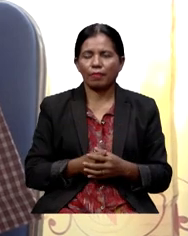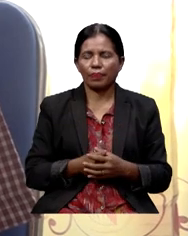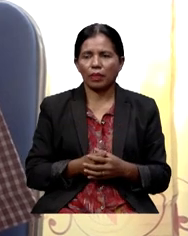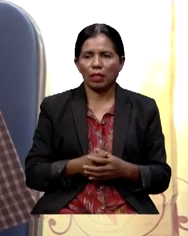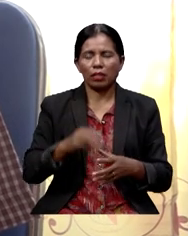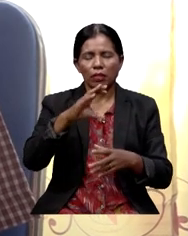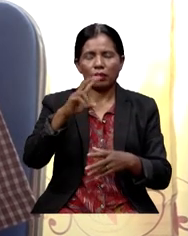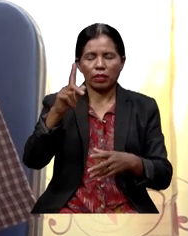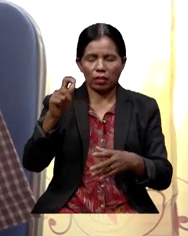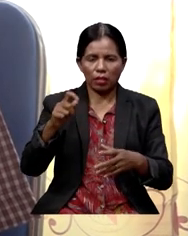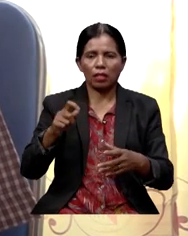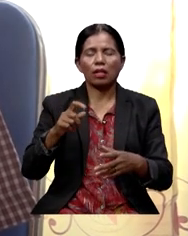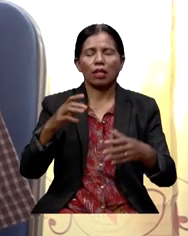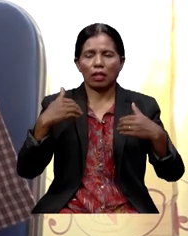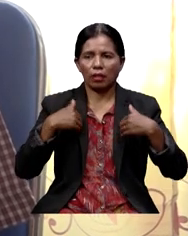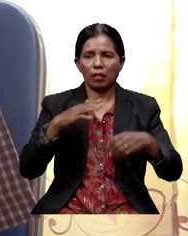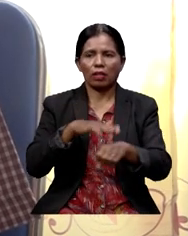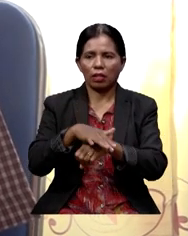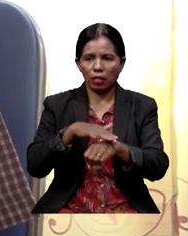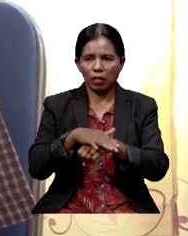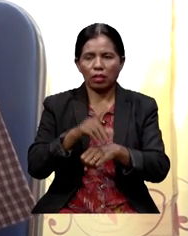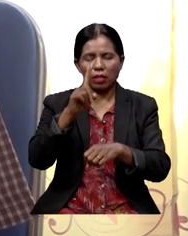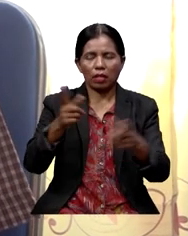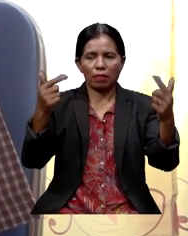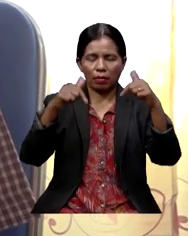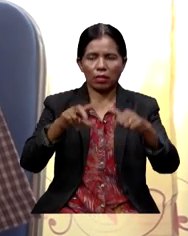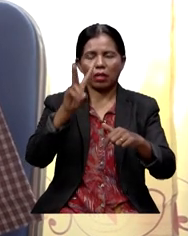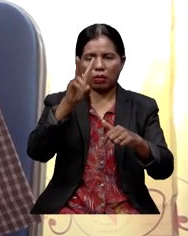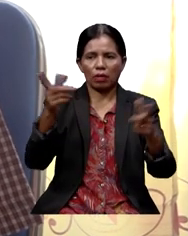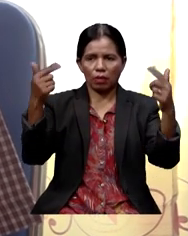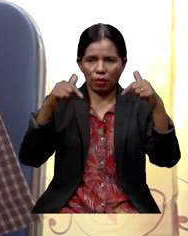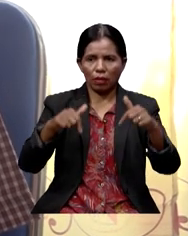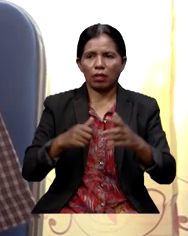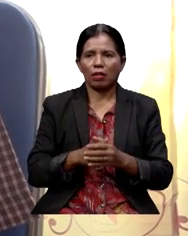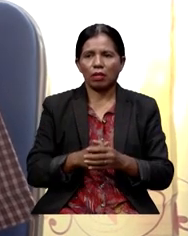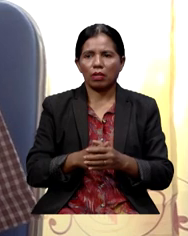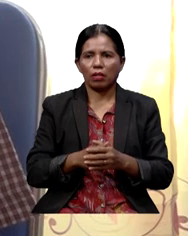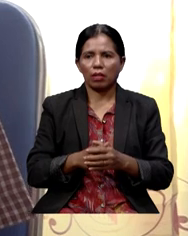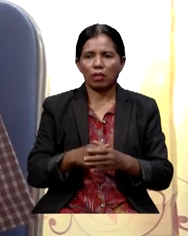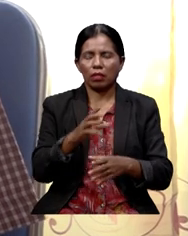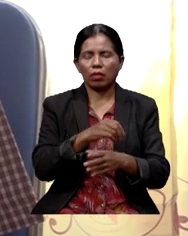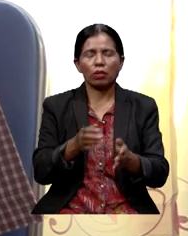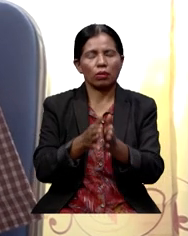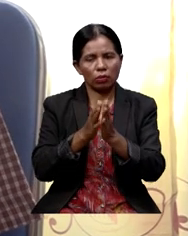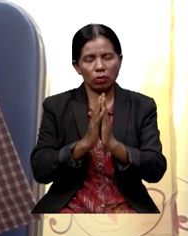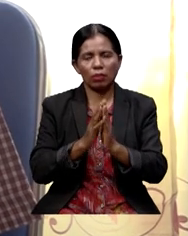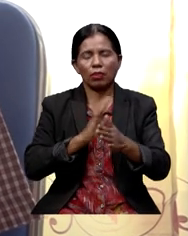cbt suficiente inglês fina lagni ida mai cerna iruan ma be parto sira lisensa parto sira